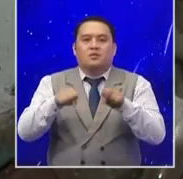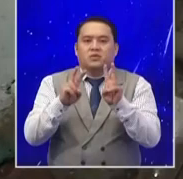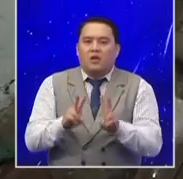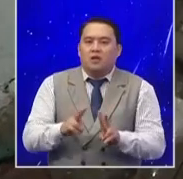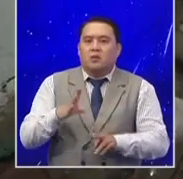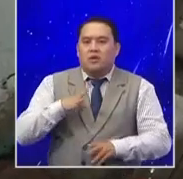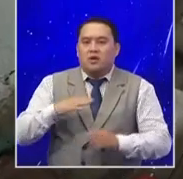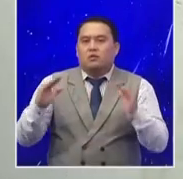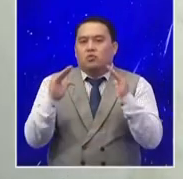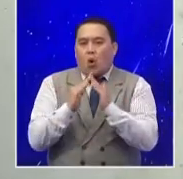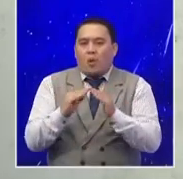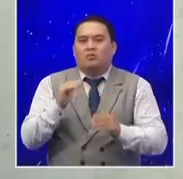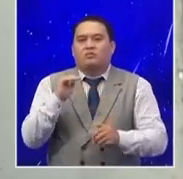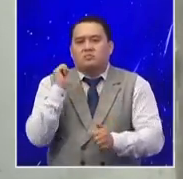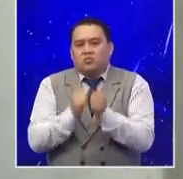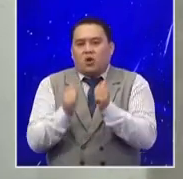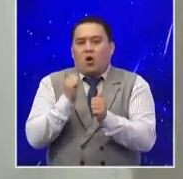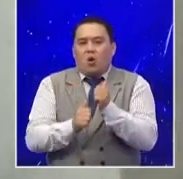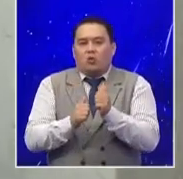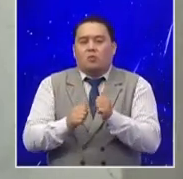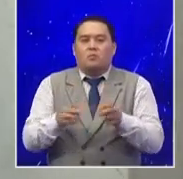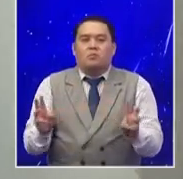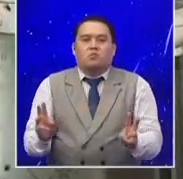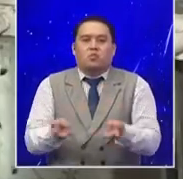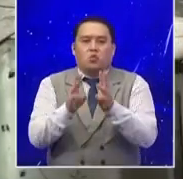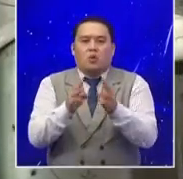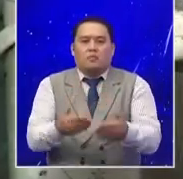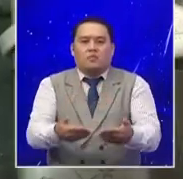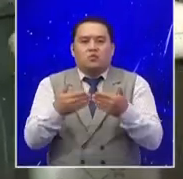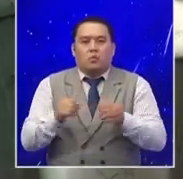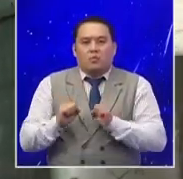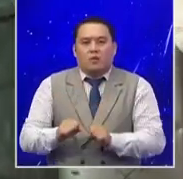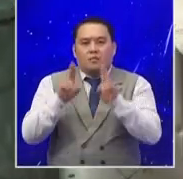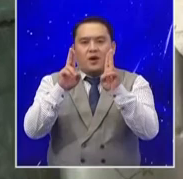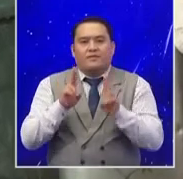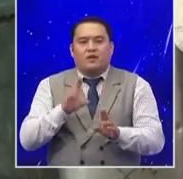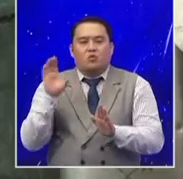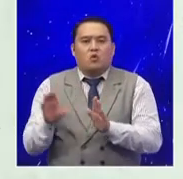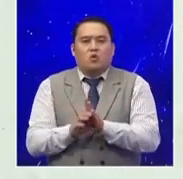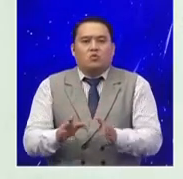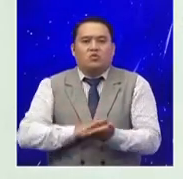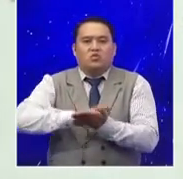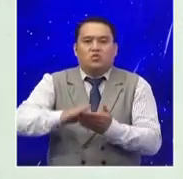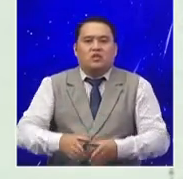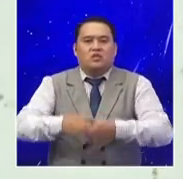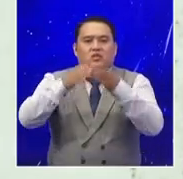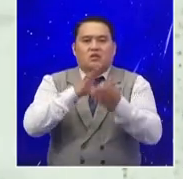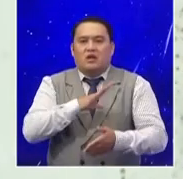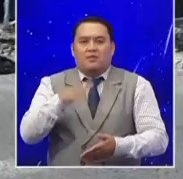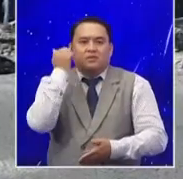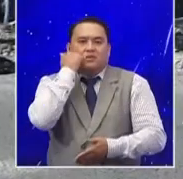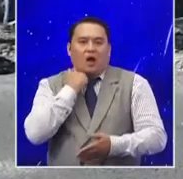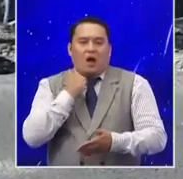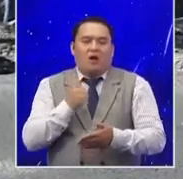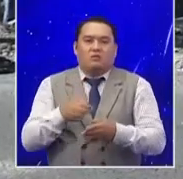словам специалистов, именно в этих домах часто не соблюдаются противопожарные требования, то есть непрочищенные дымоходы, печи в аварийном